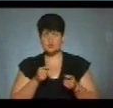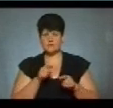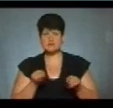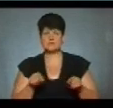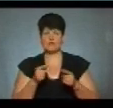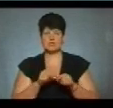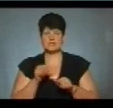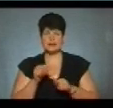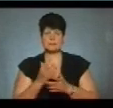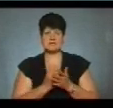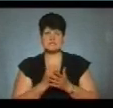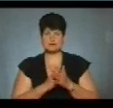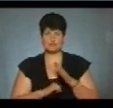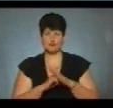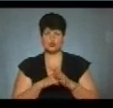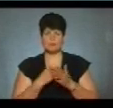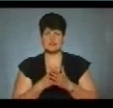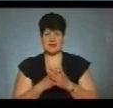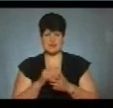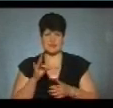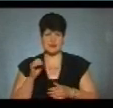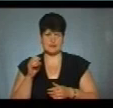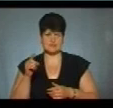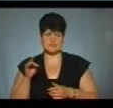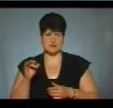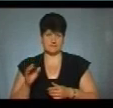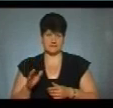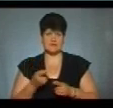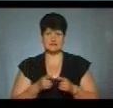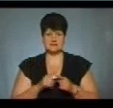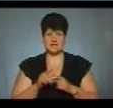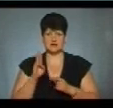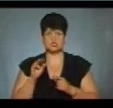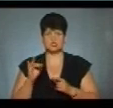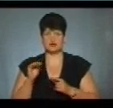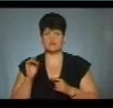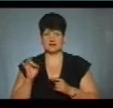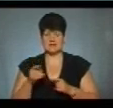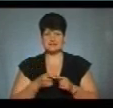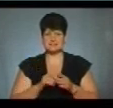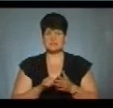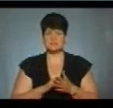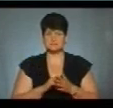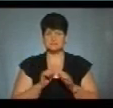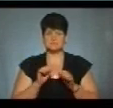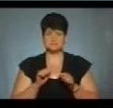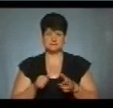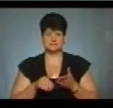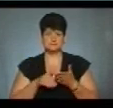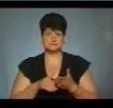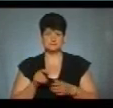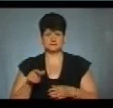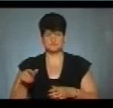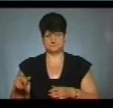створювали крім резервного фонду і матеріальний резерв. Тобто це шифр, скажімо, це матеріали, які можна першочергово допомогти